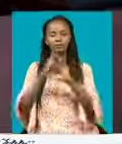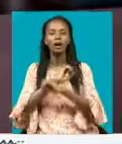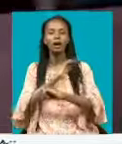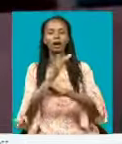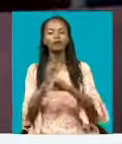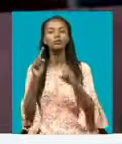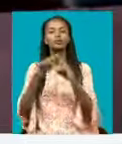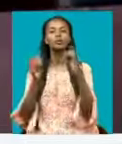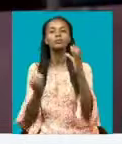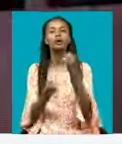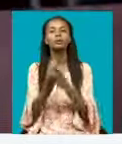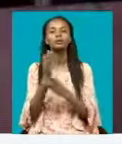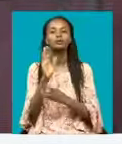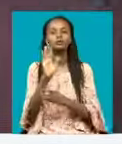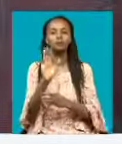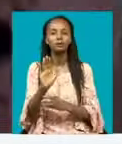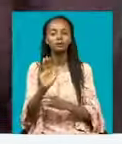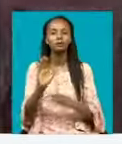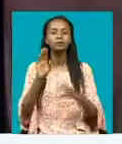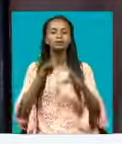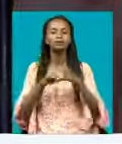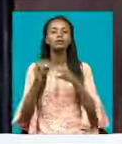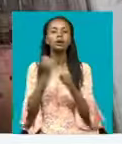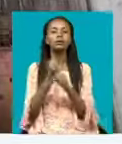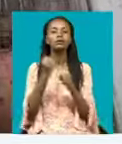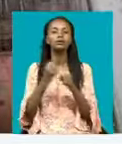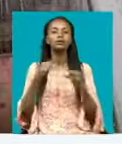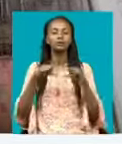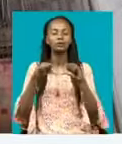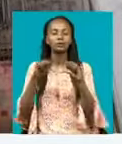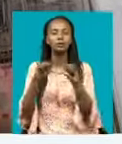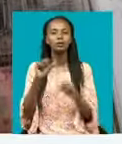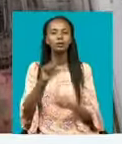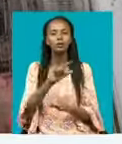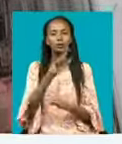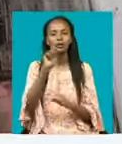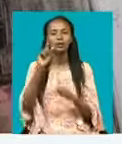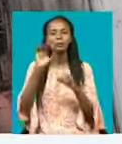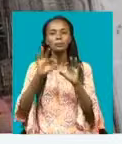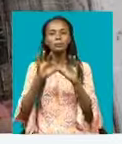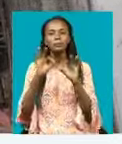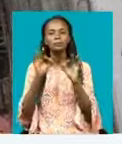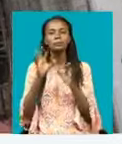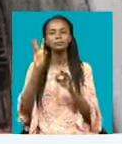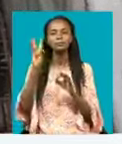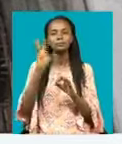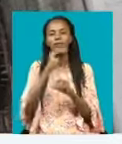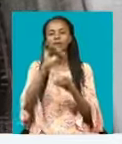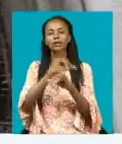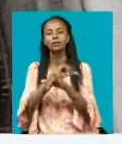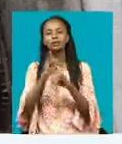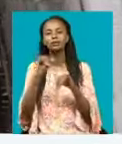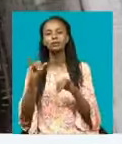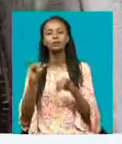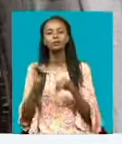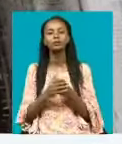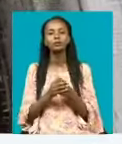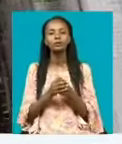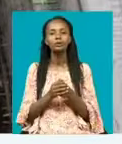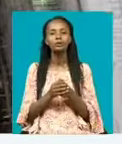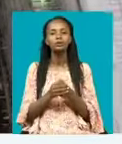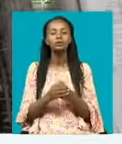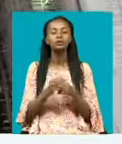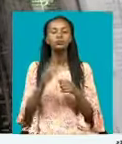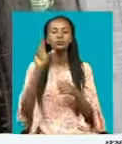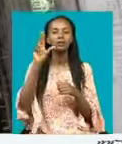ወደ ማመንጨቱ ለማስገባት ስራዎች ቀጥለዋል። ዩኒት 8፣ ዩኒት 7፣ ዩኒት 6 በሌፍት እንደዚሁም